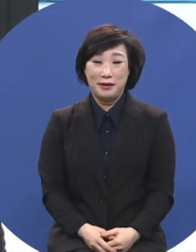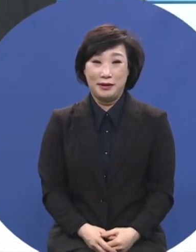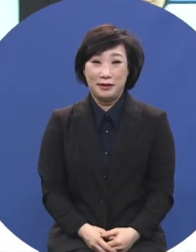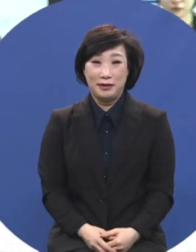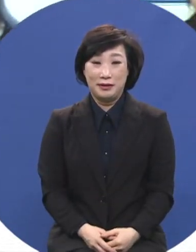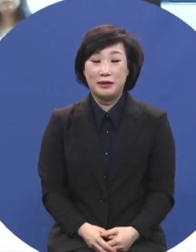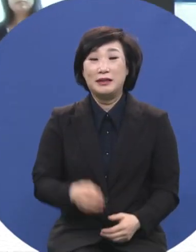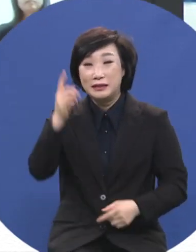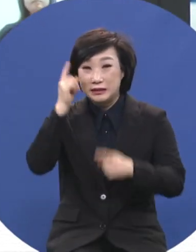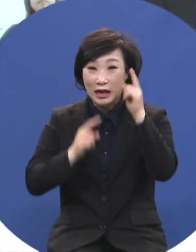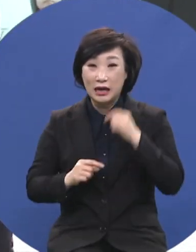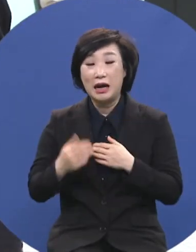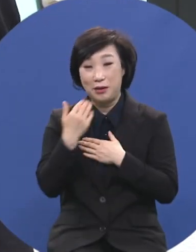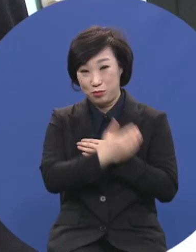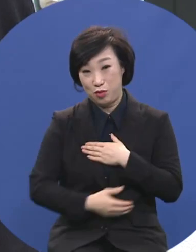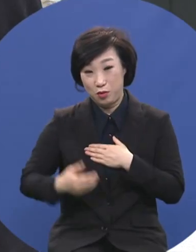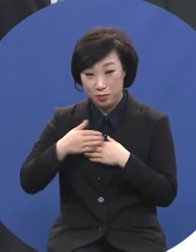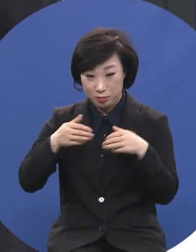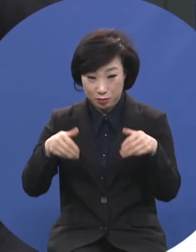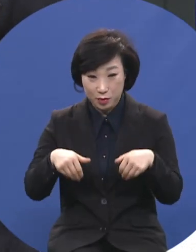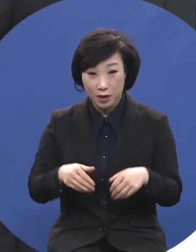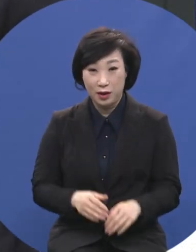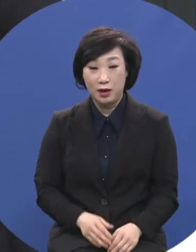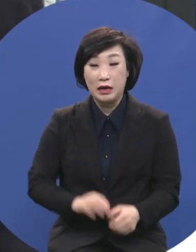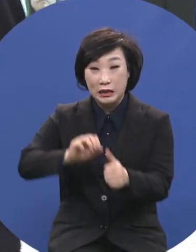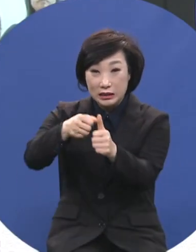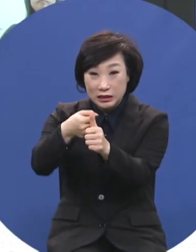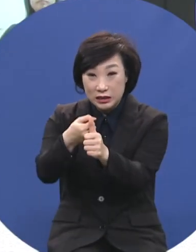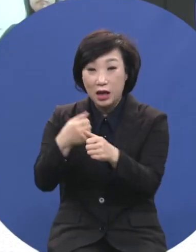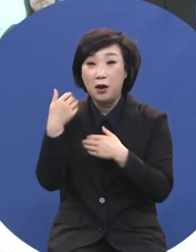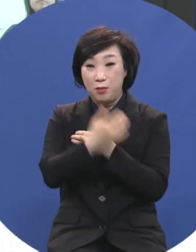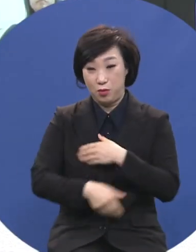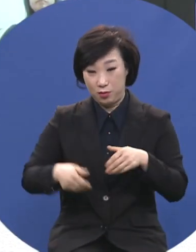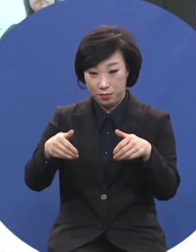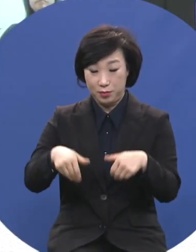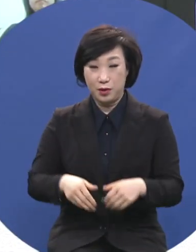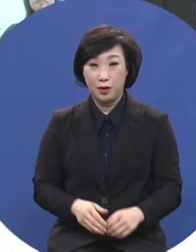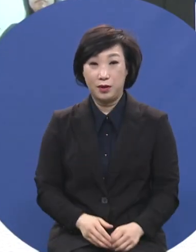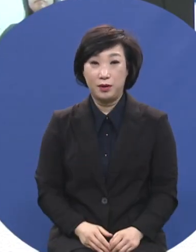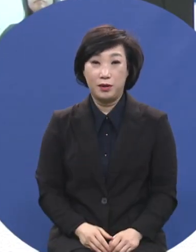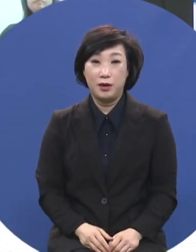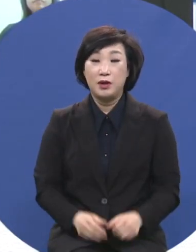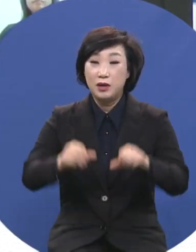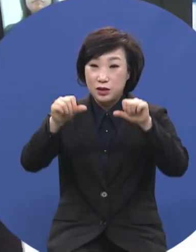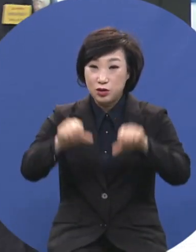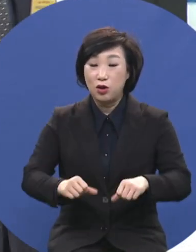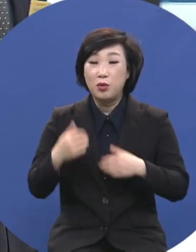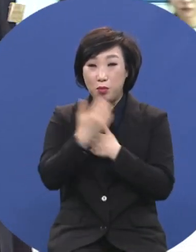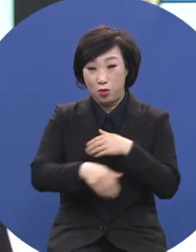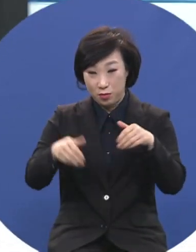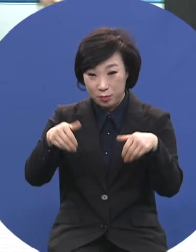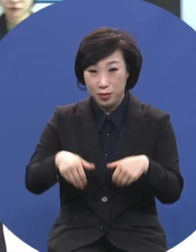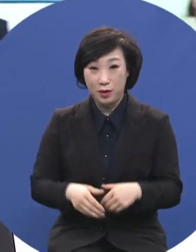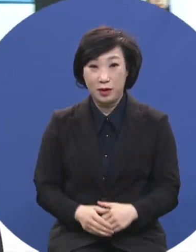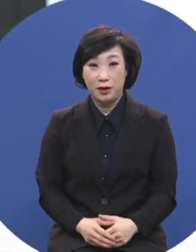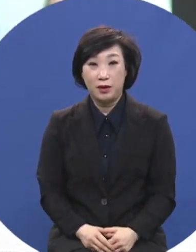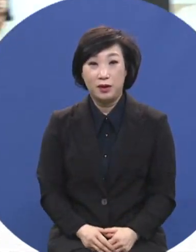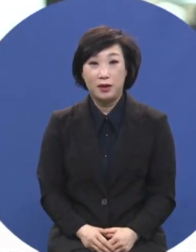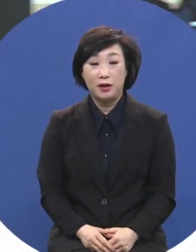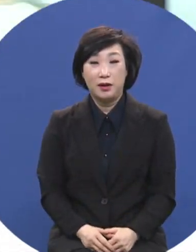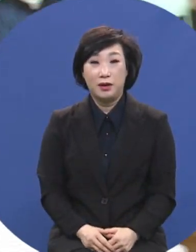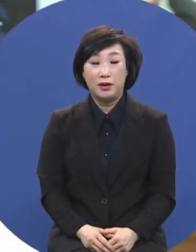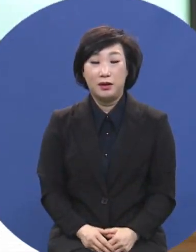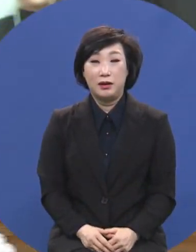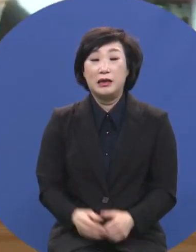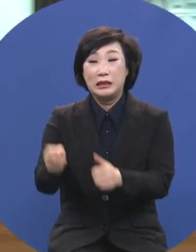예, 상할 몸이 있어야 되고 징계받을 몸이 있어야 되고 저주받을 몸이 있어야 되고